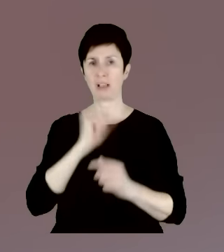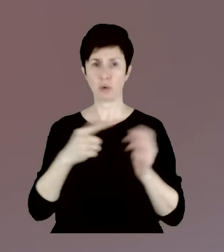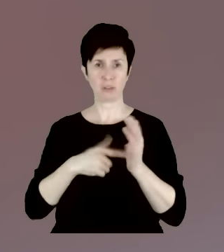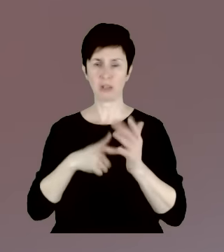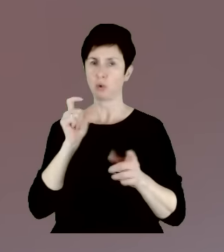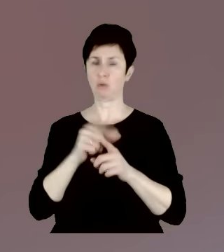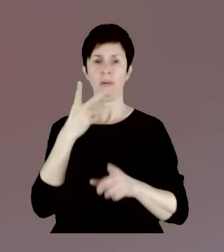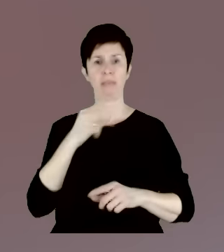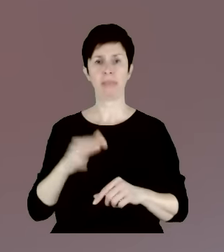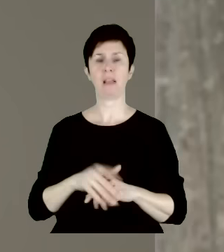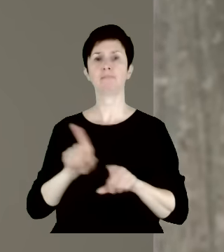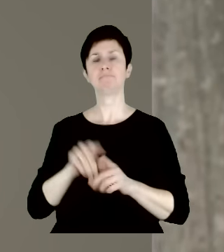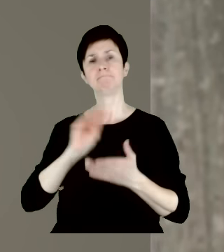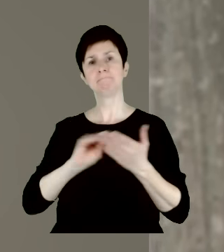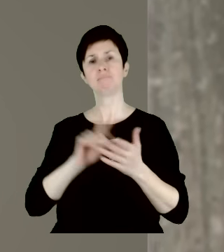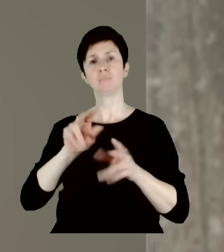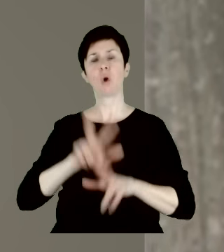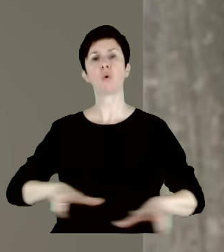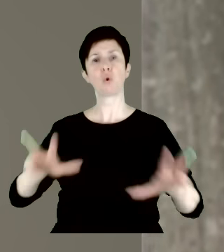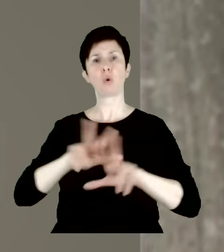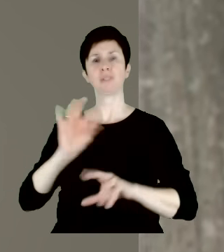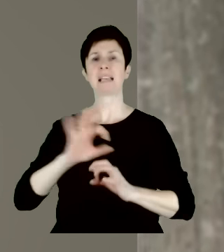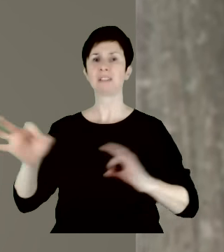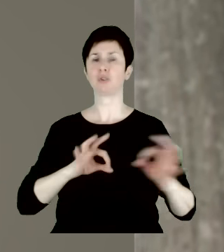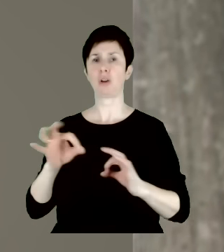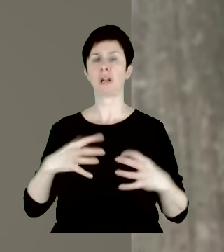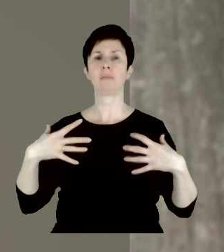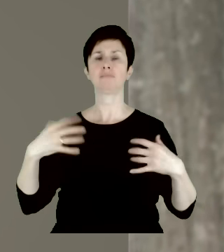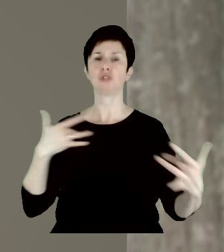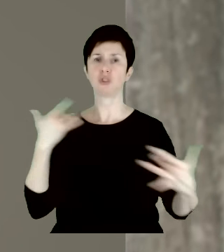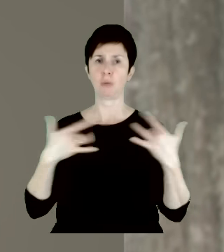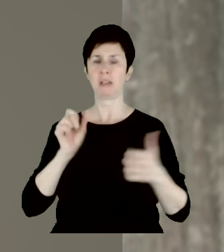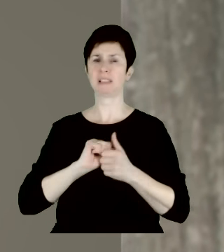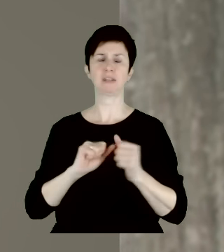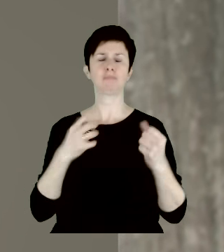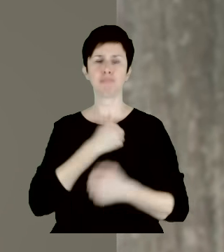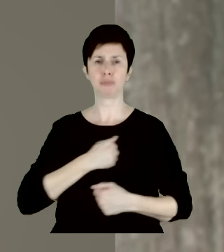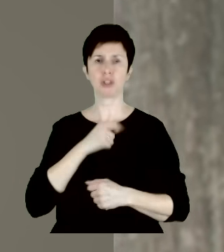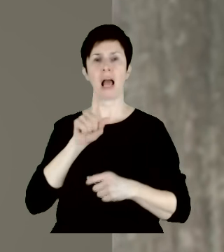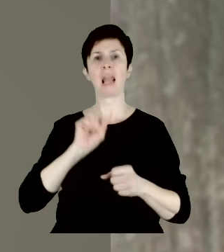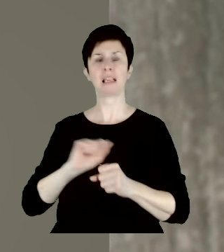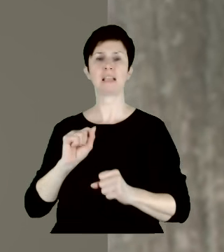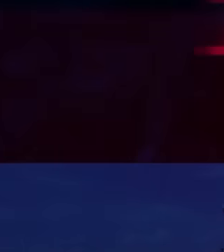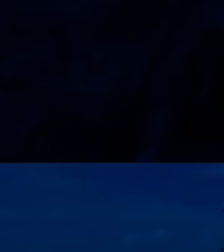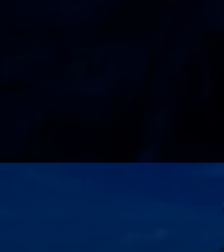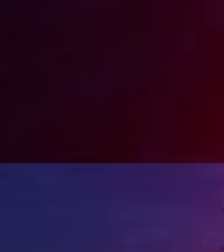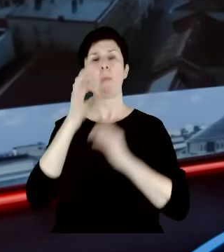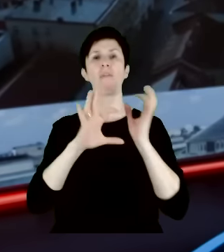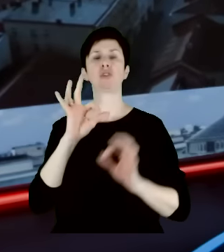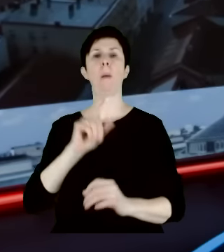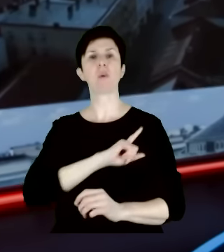też o rodzinie Ulmów, że historia tego męczeństwa przejmuje grozą, ale jest to przede wszystkim opowieść o miłości przezwyciężającej strach.